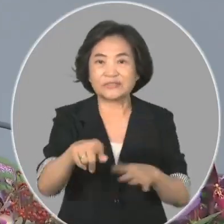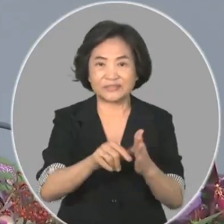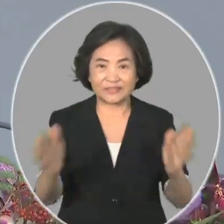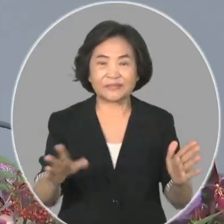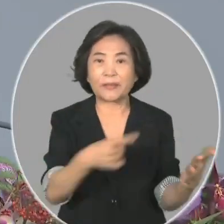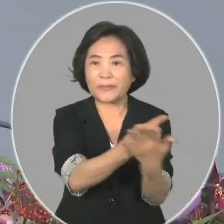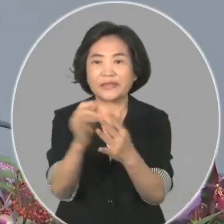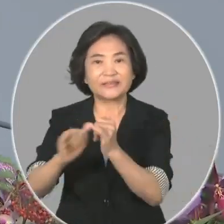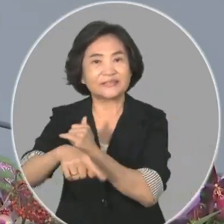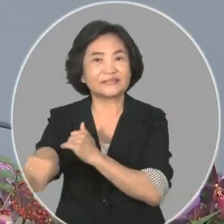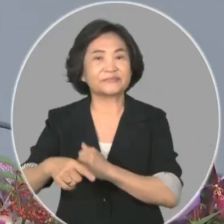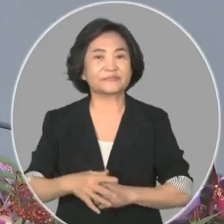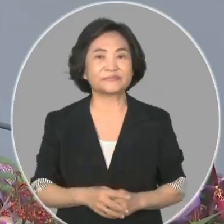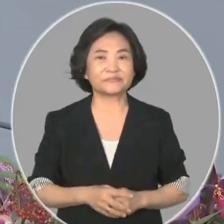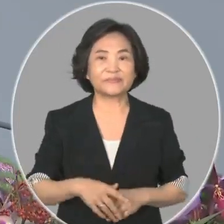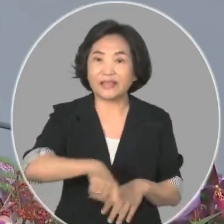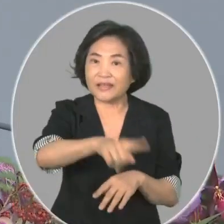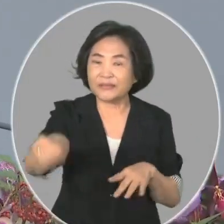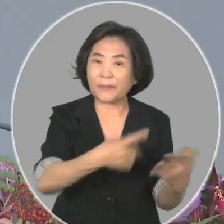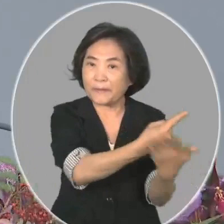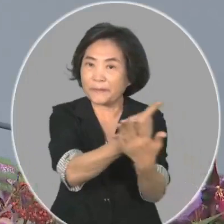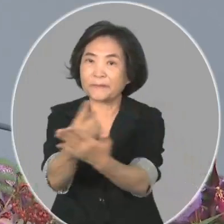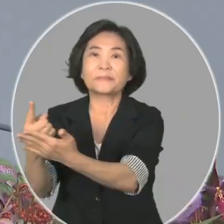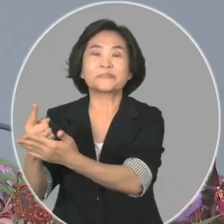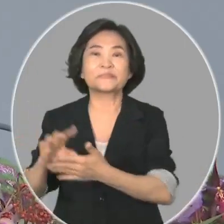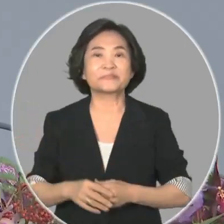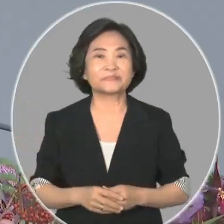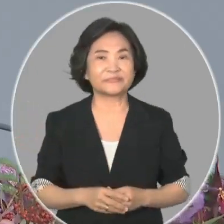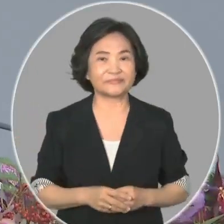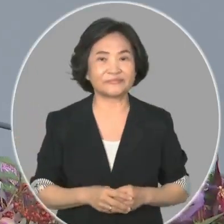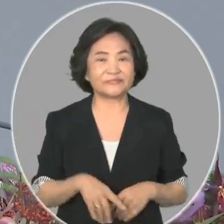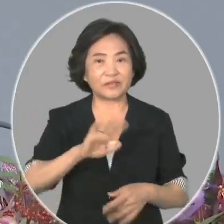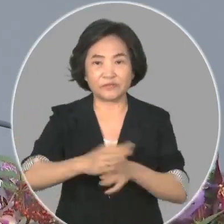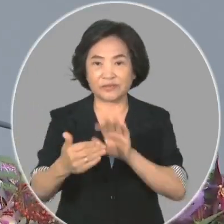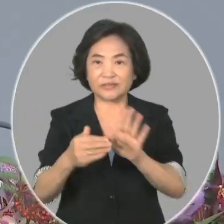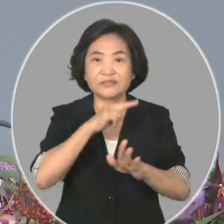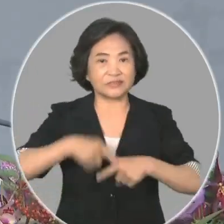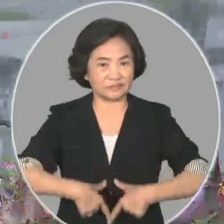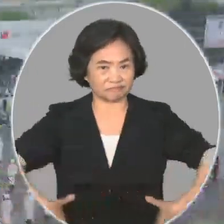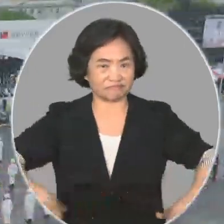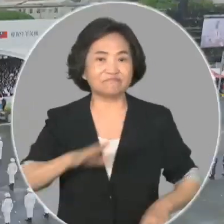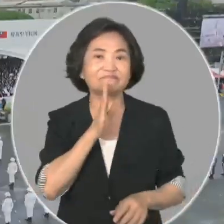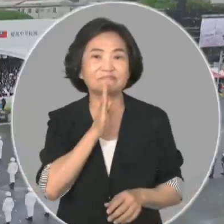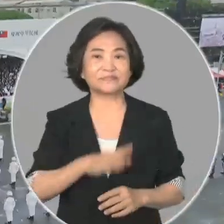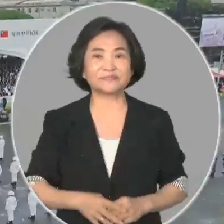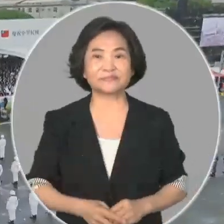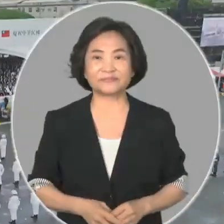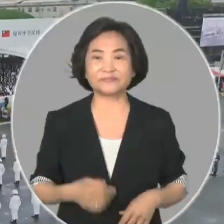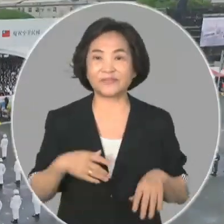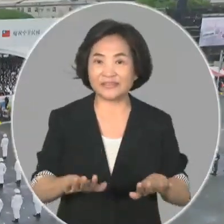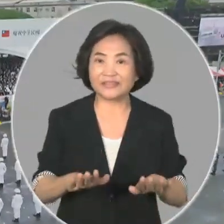的国人同胞，你们的每一位都是防疫英雄。今